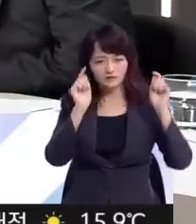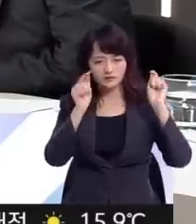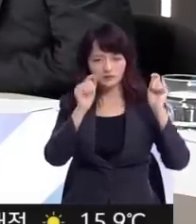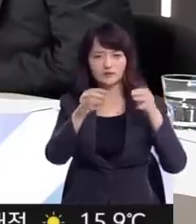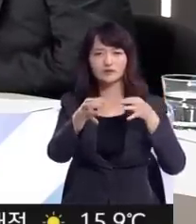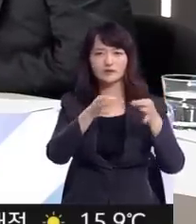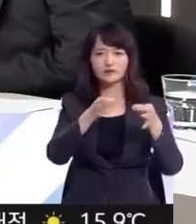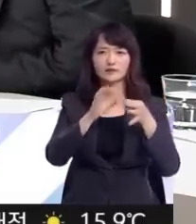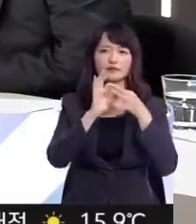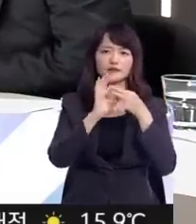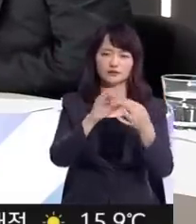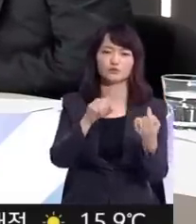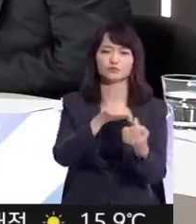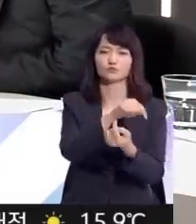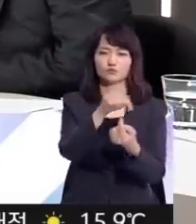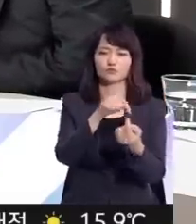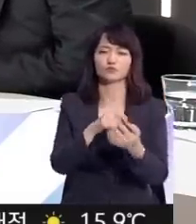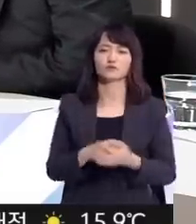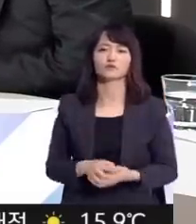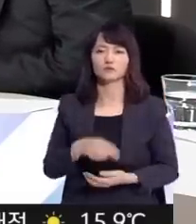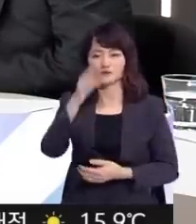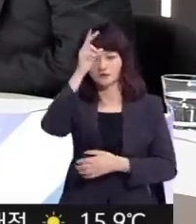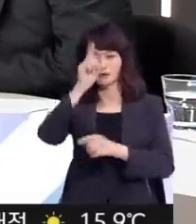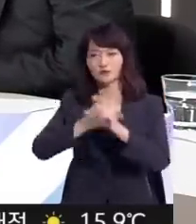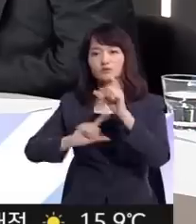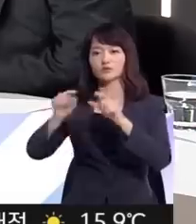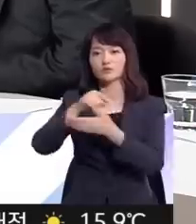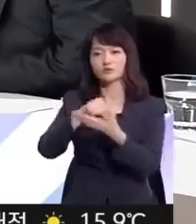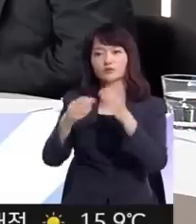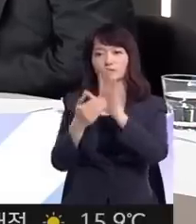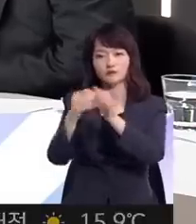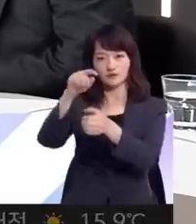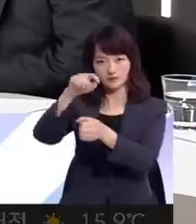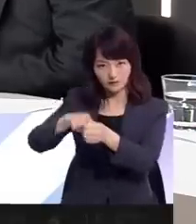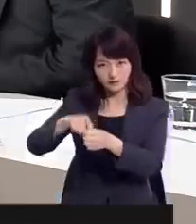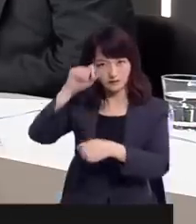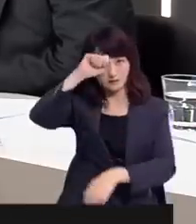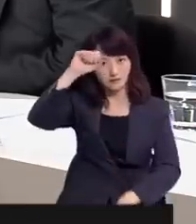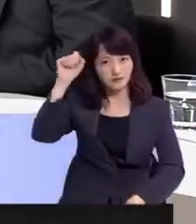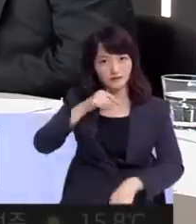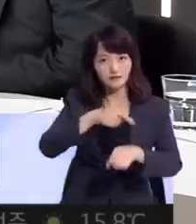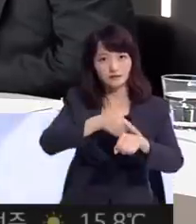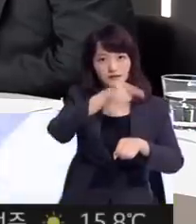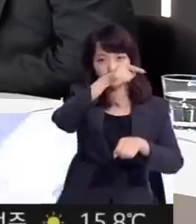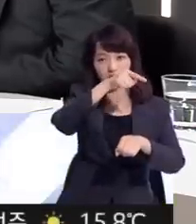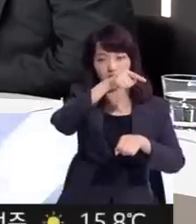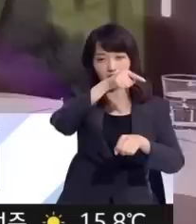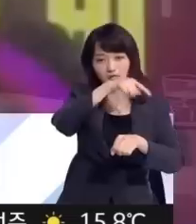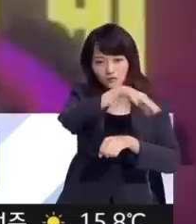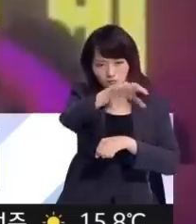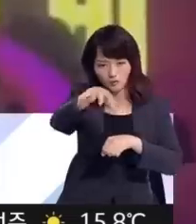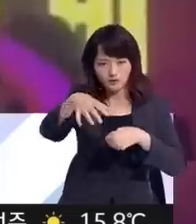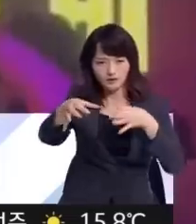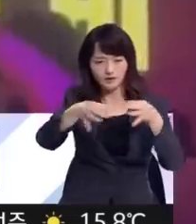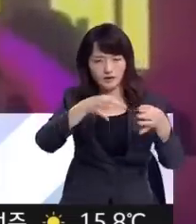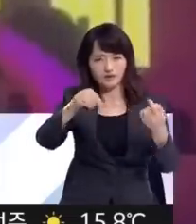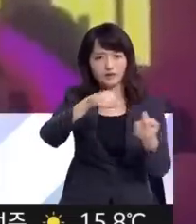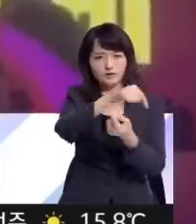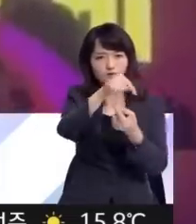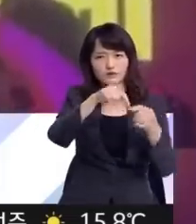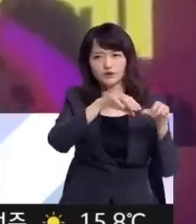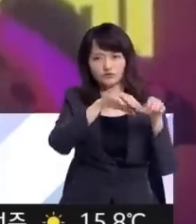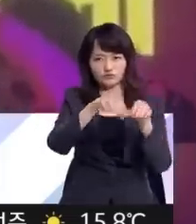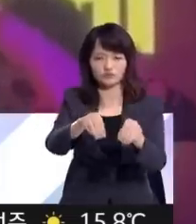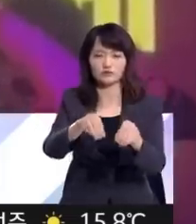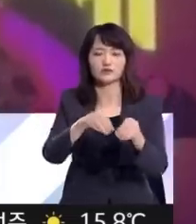거잖아요네 맞습니다 경찰이 추가 피해를 막기 위해서이 사고 직후인 새벽 1시부터 일대 영업을 전면 중단시켰습니다